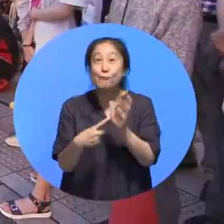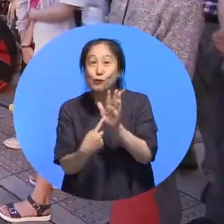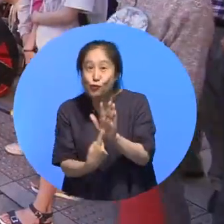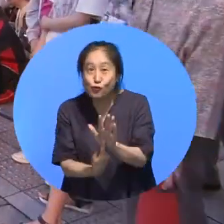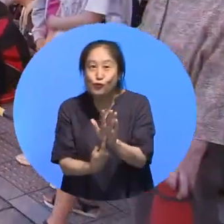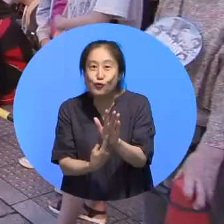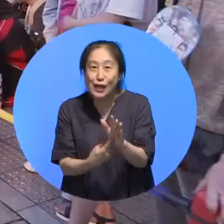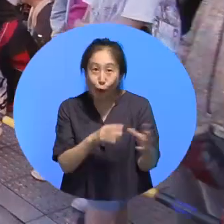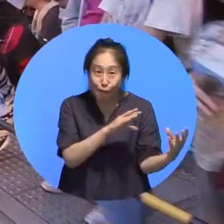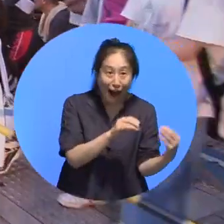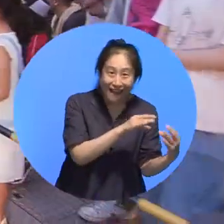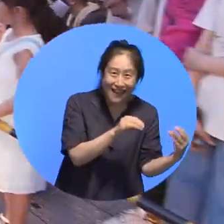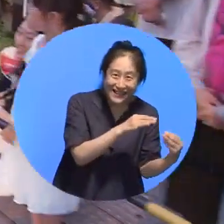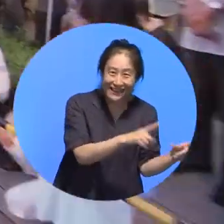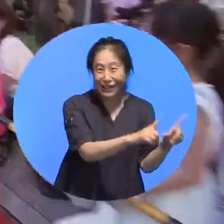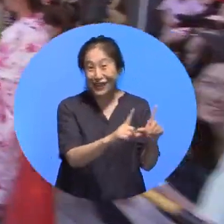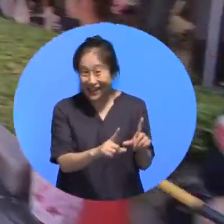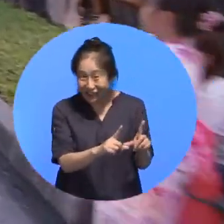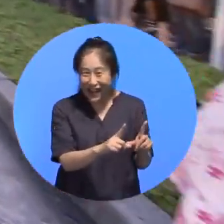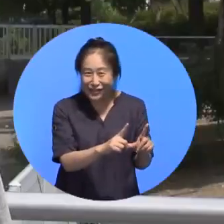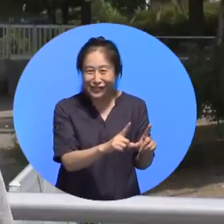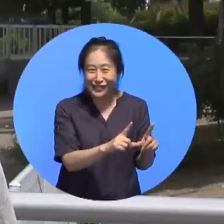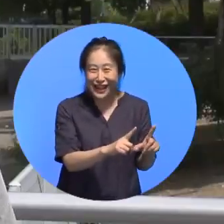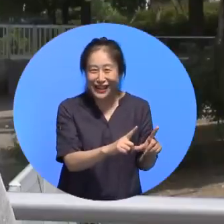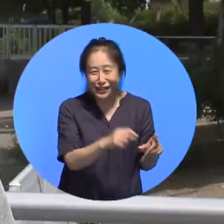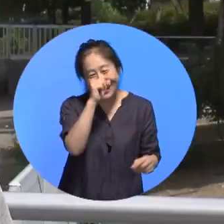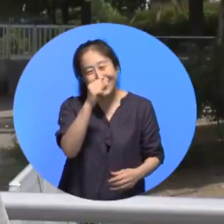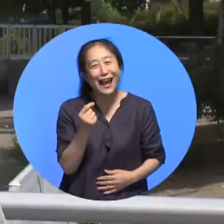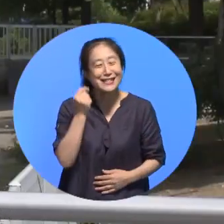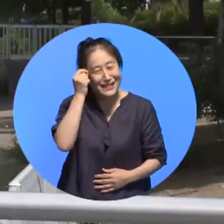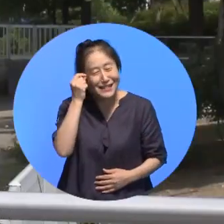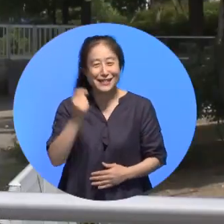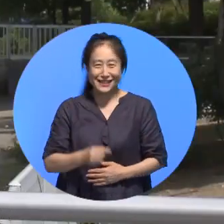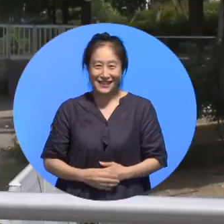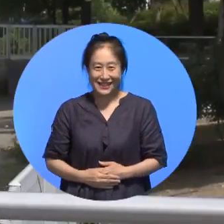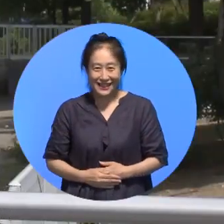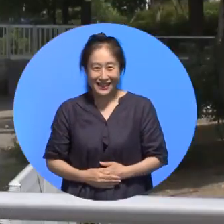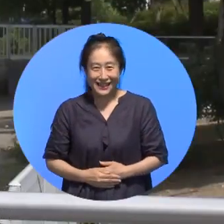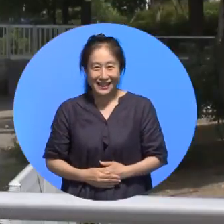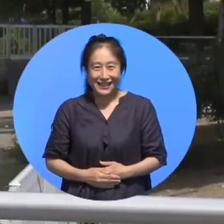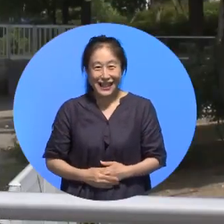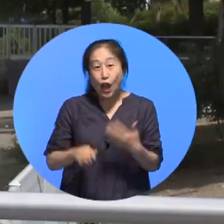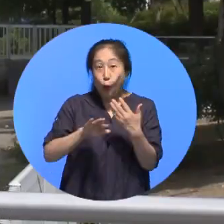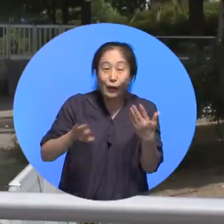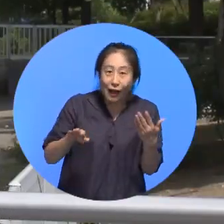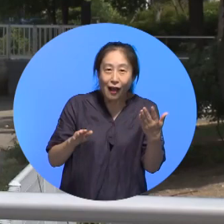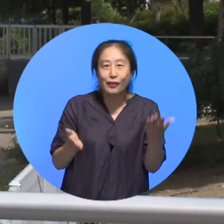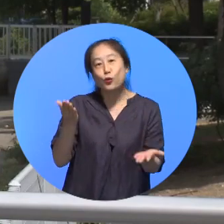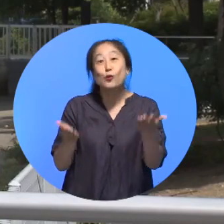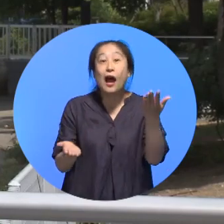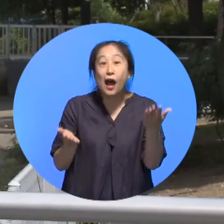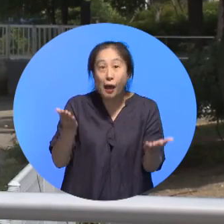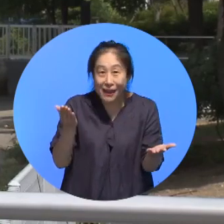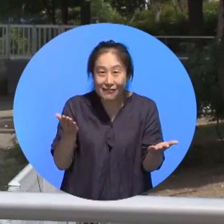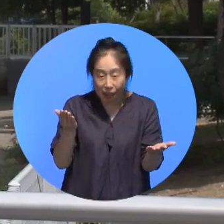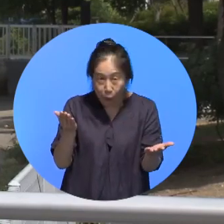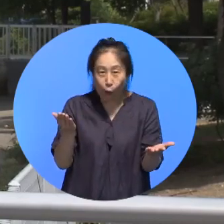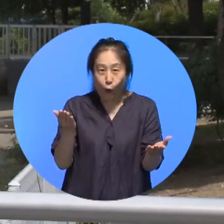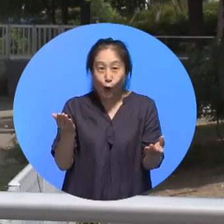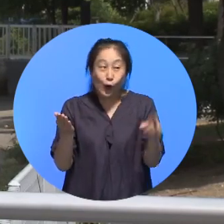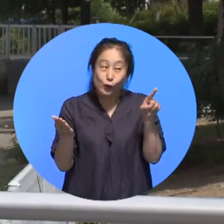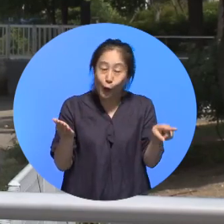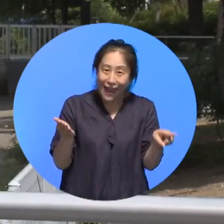ていただけるっていうのがすごく感じれるのでそういった意味ではそうですねあんまり他の祭りではちょっと距離感があるの